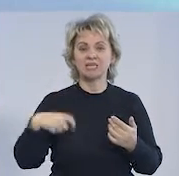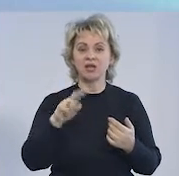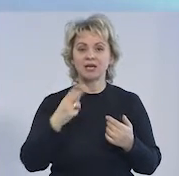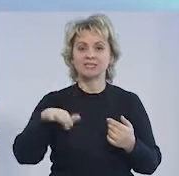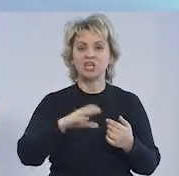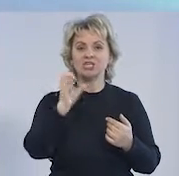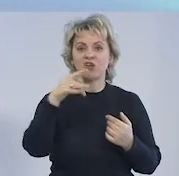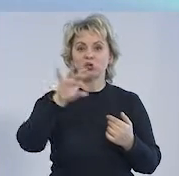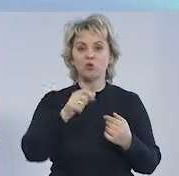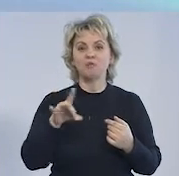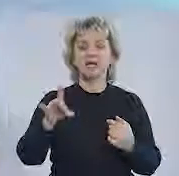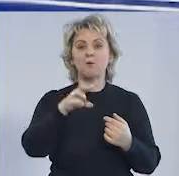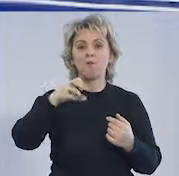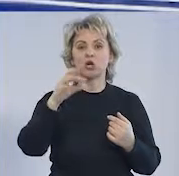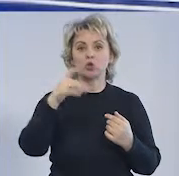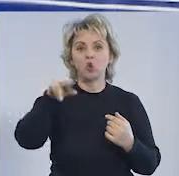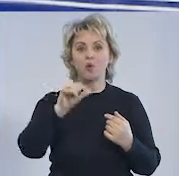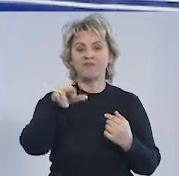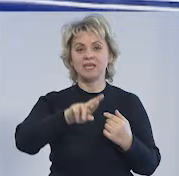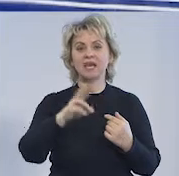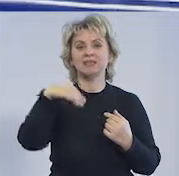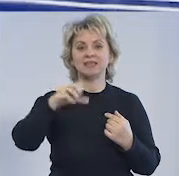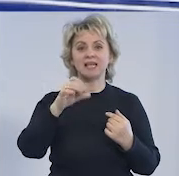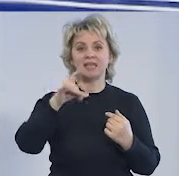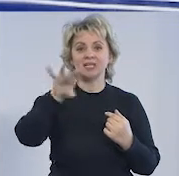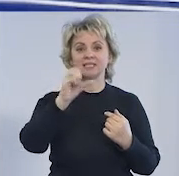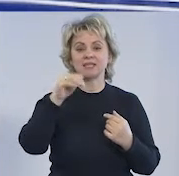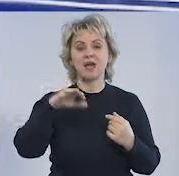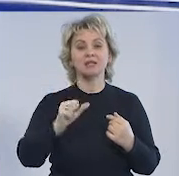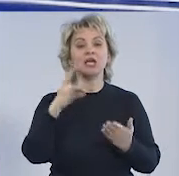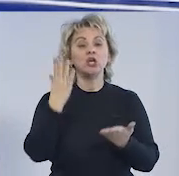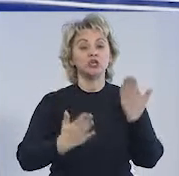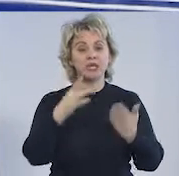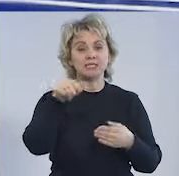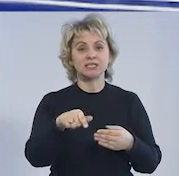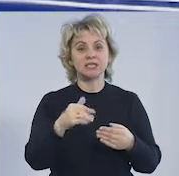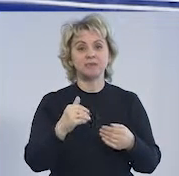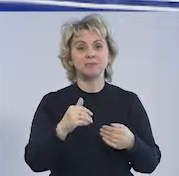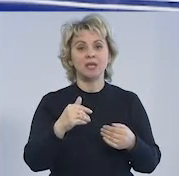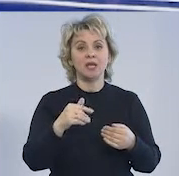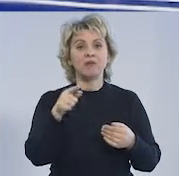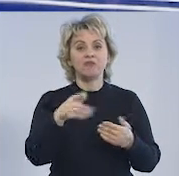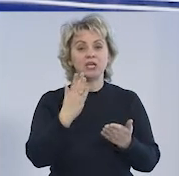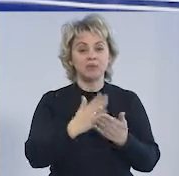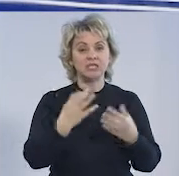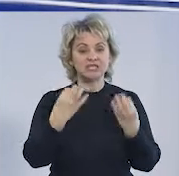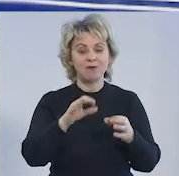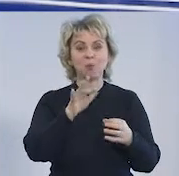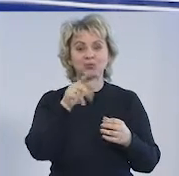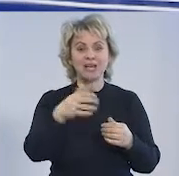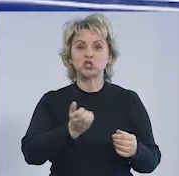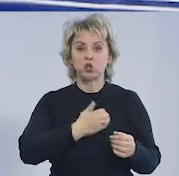край, Свердловская область, Республика Мордовия, Республика Татарстан. Если вы имеете свободное